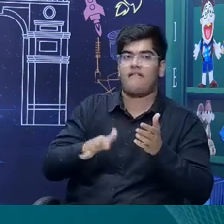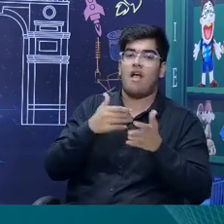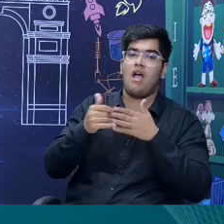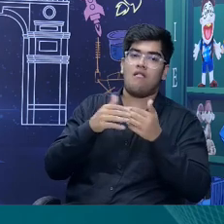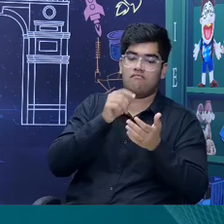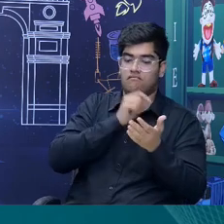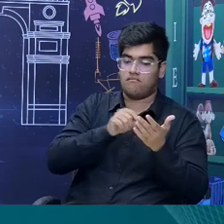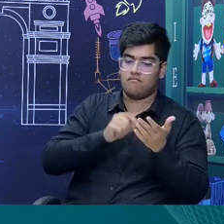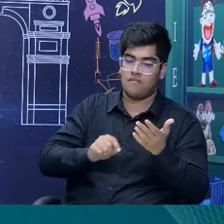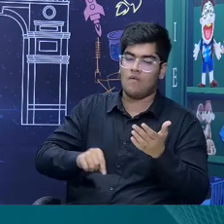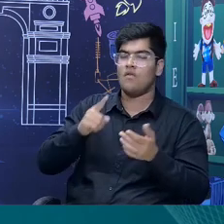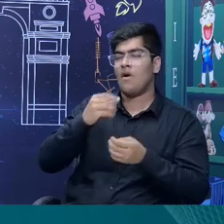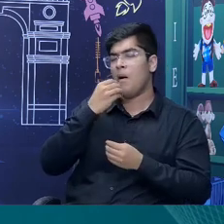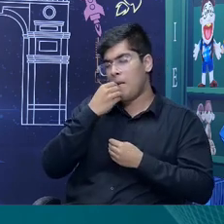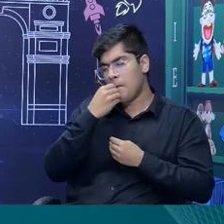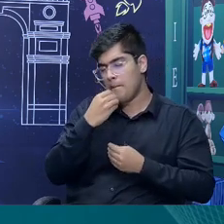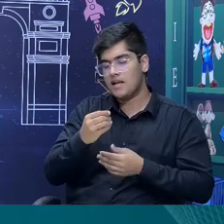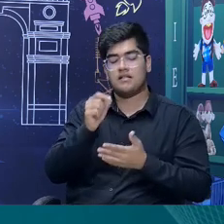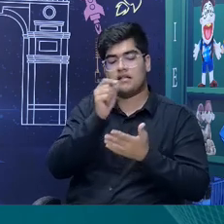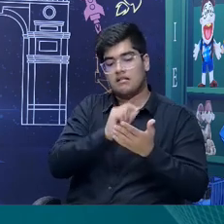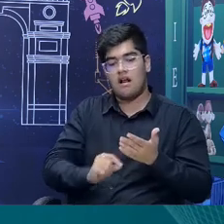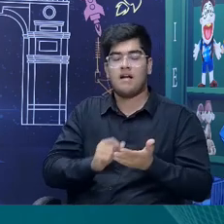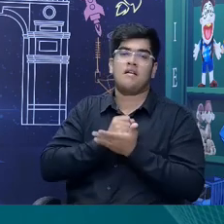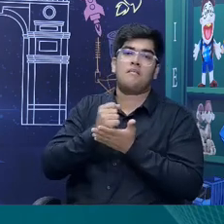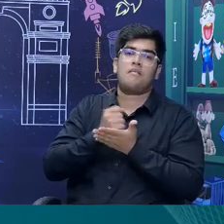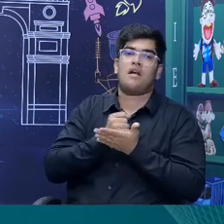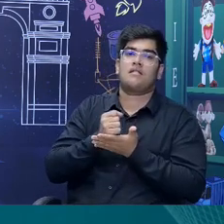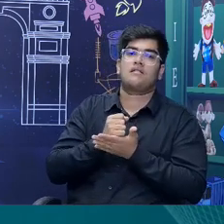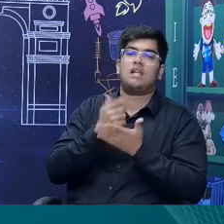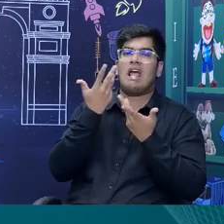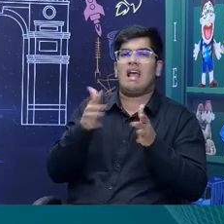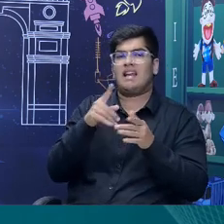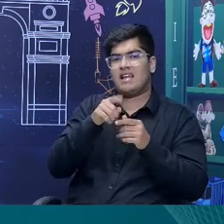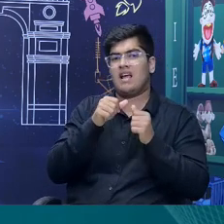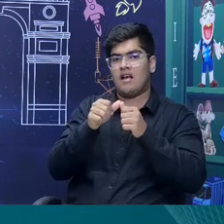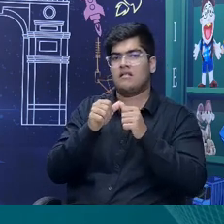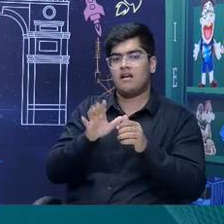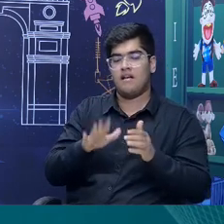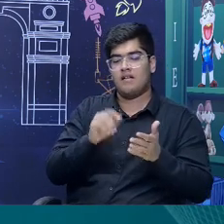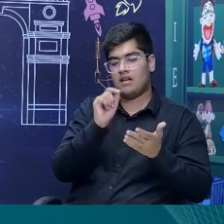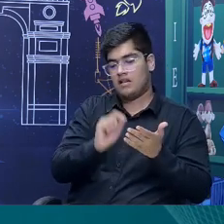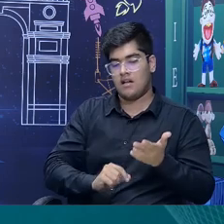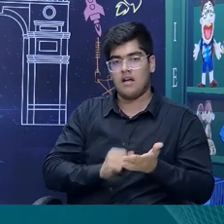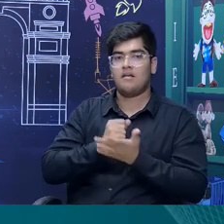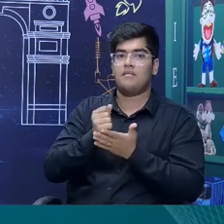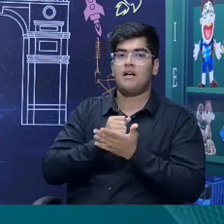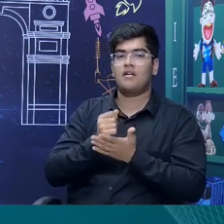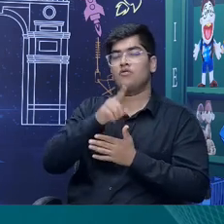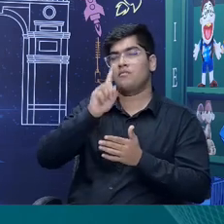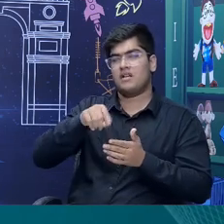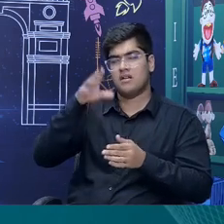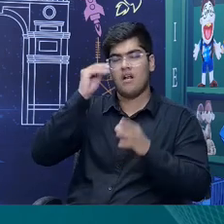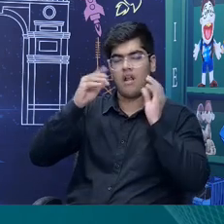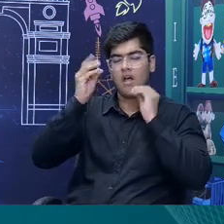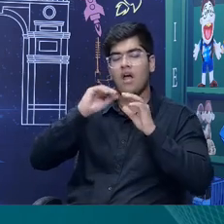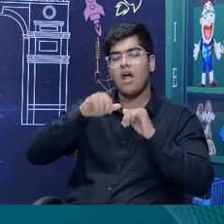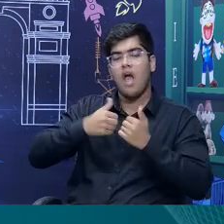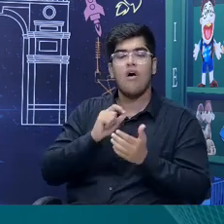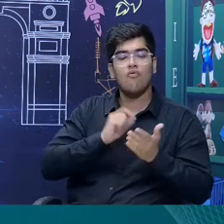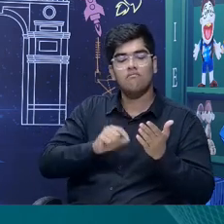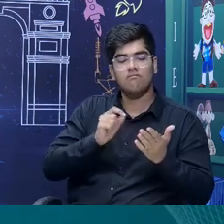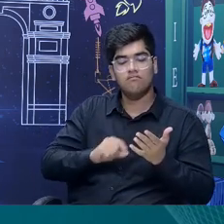आंसर प्लीज राइट और प्रैक्टिस डेट इसे वेरी इंपॉर्टेंट और प्लीज लर्न तू राइट आंसर्स मेरे इस ऑलवेज एन स्किल